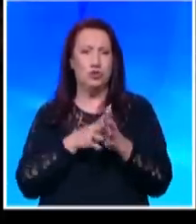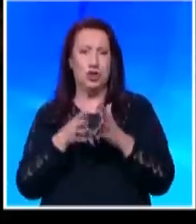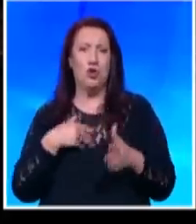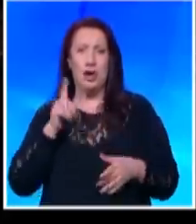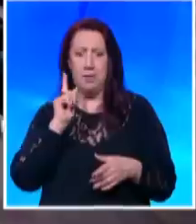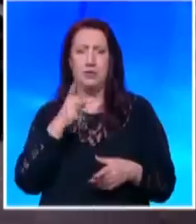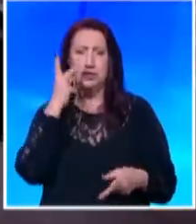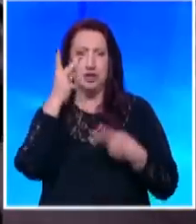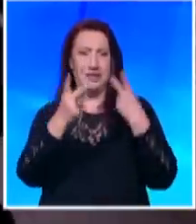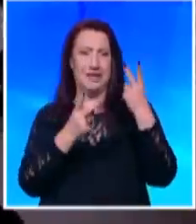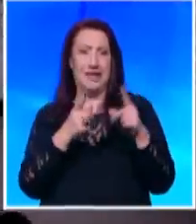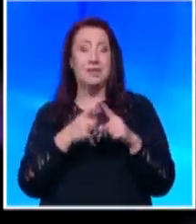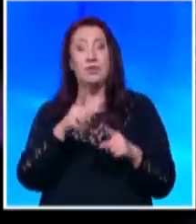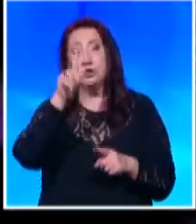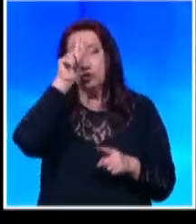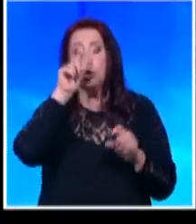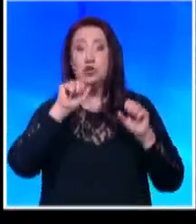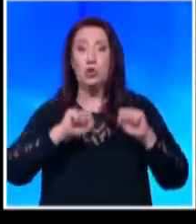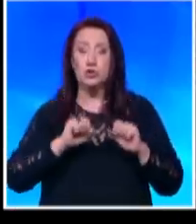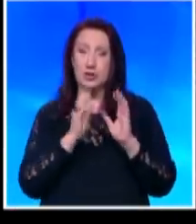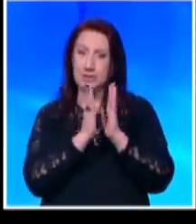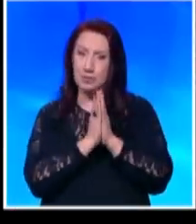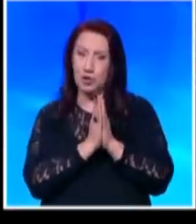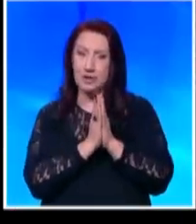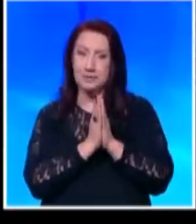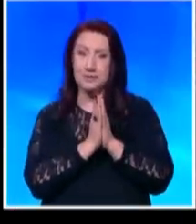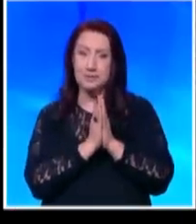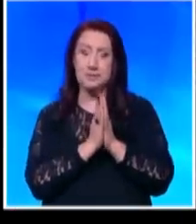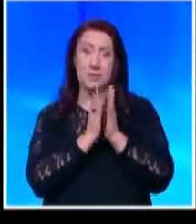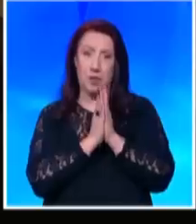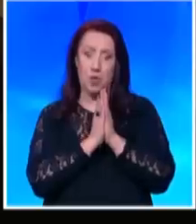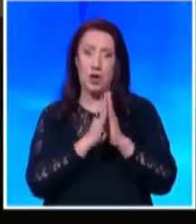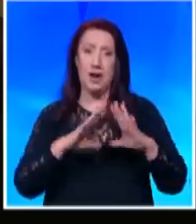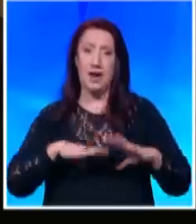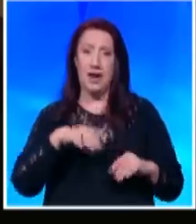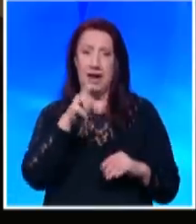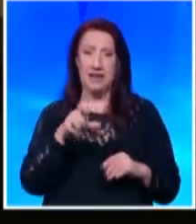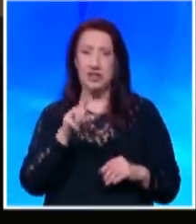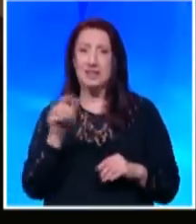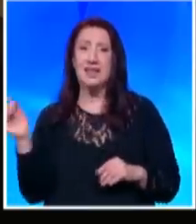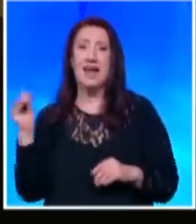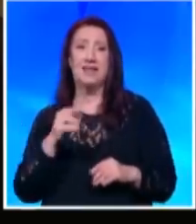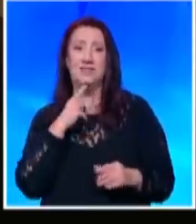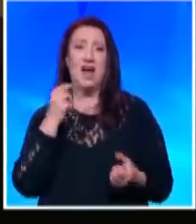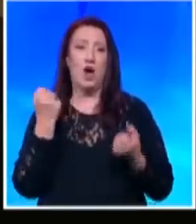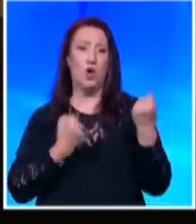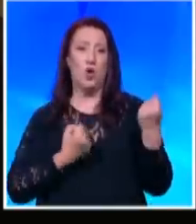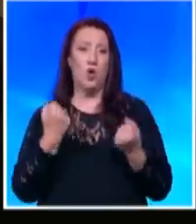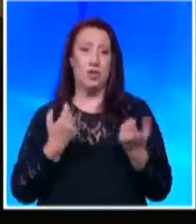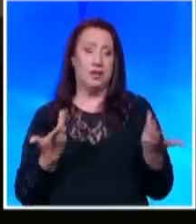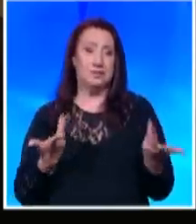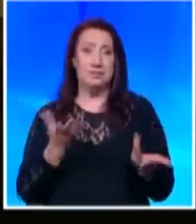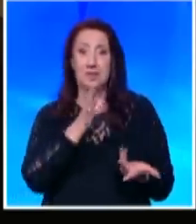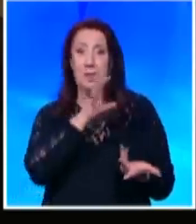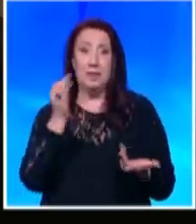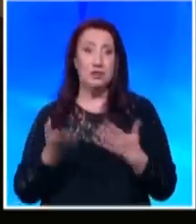желаещи, но от столичната община призовават. Апелирам гражданите да не идват с автомобили, защото 500 000